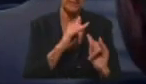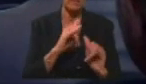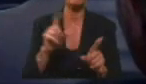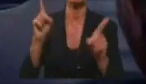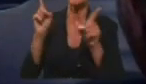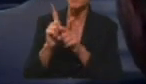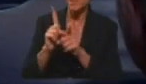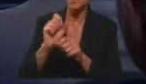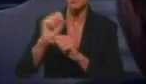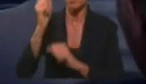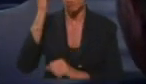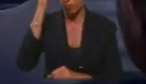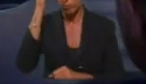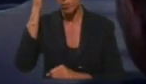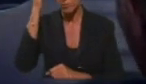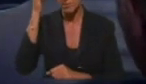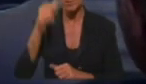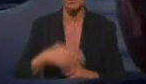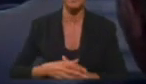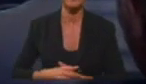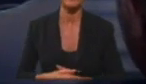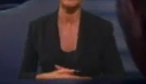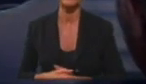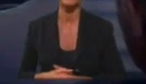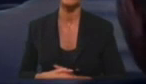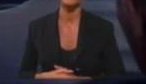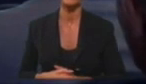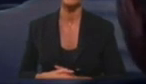takie pomysły, także czasami demonstracje, a nawet wdrożenia